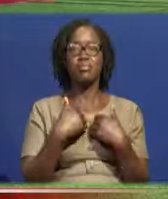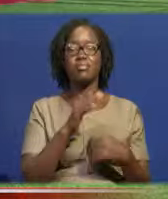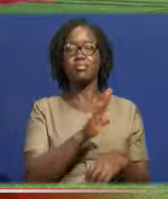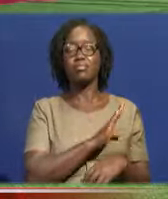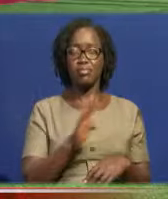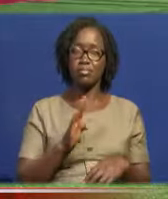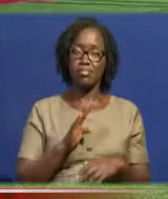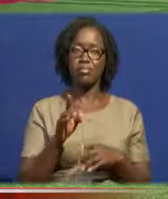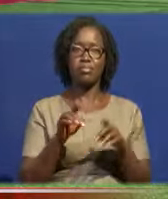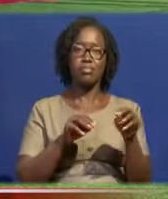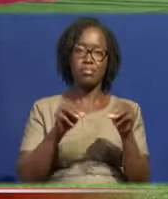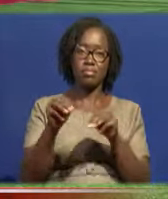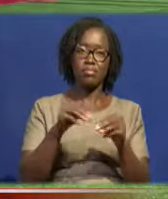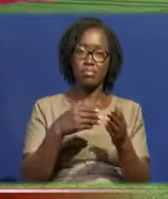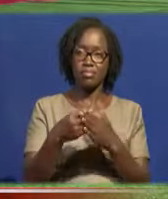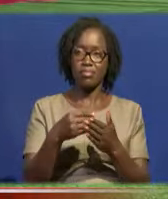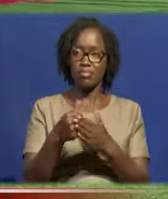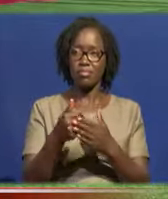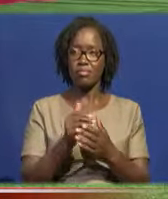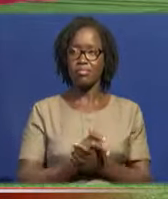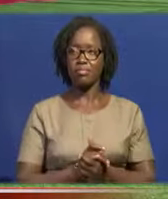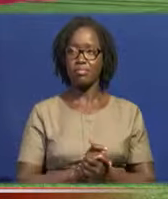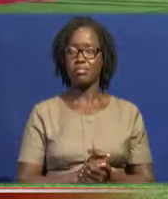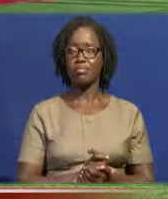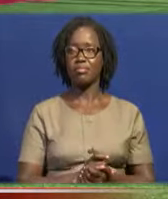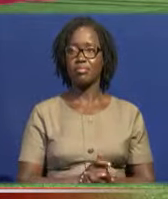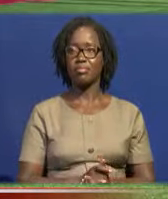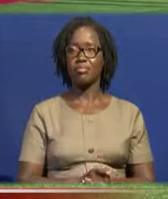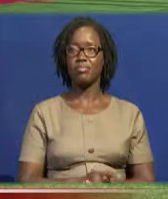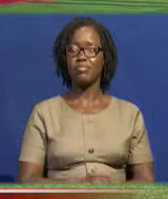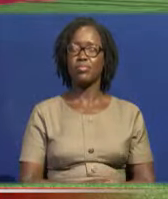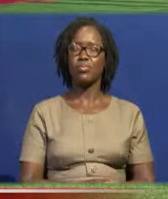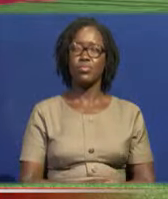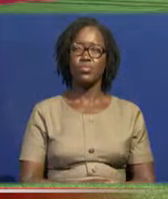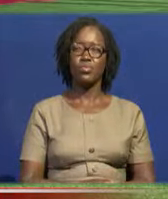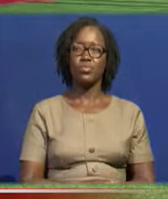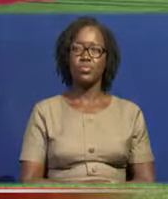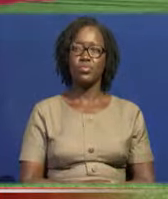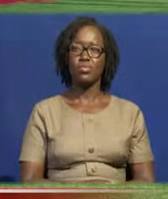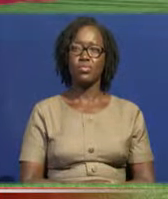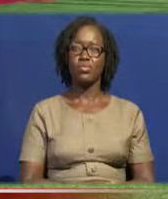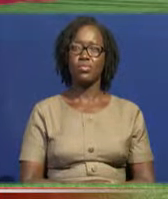ambayo itasimamia fedha hizo. Give us in mind, Darubini katika ikulu ya Nairobi.